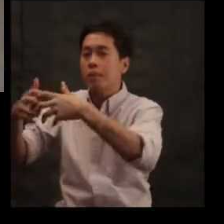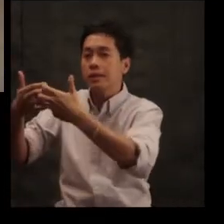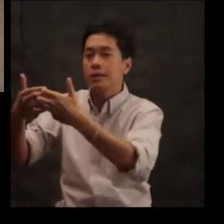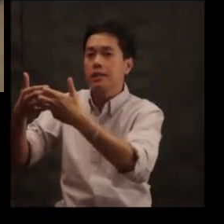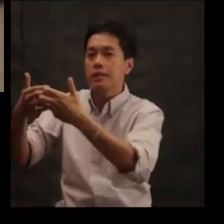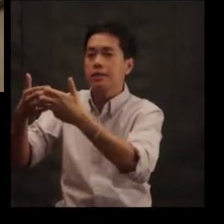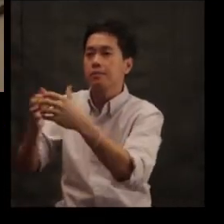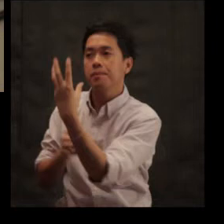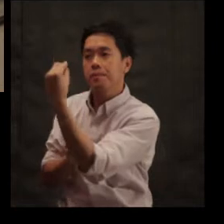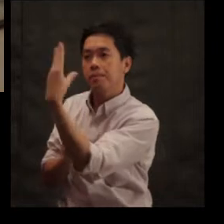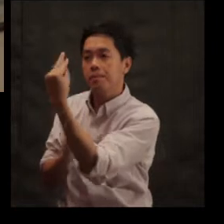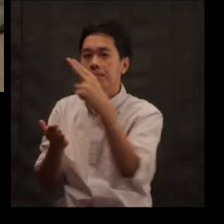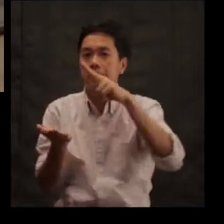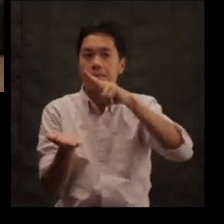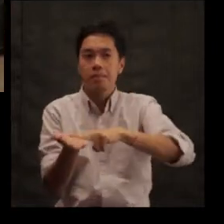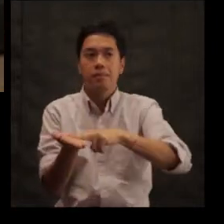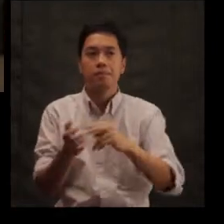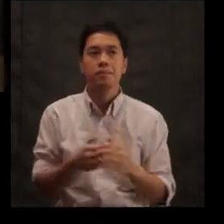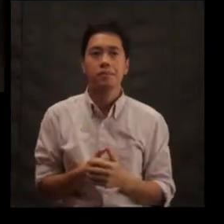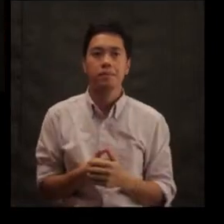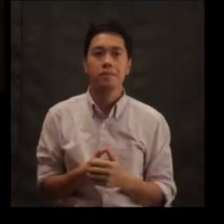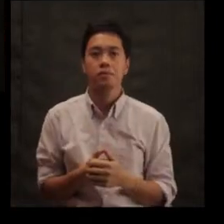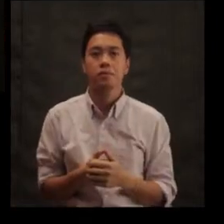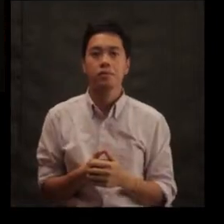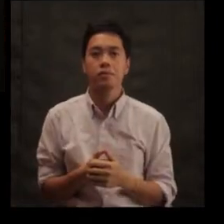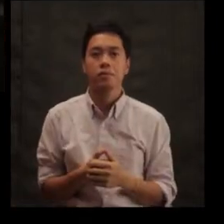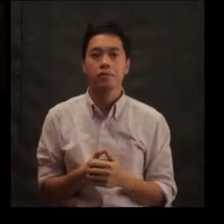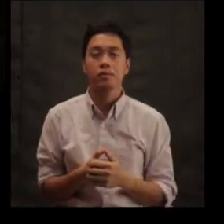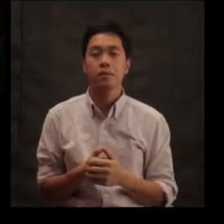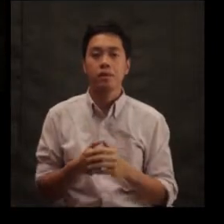Susunod dito ay ang pagkuha ng fingerprint at ang panunumpa.